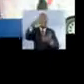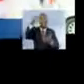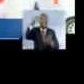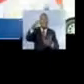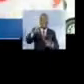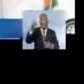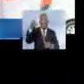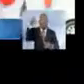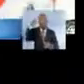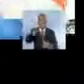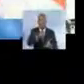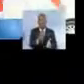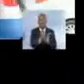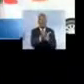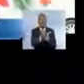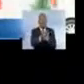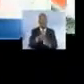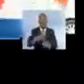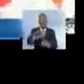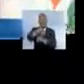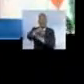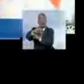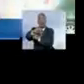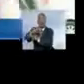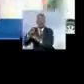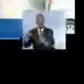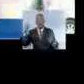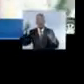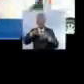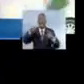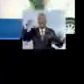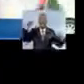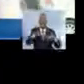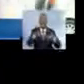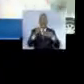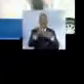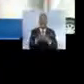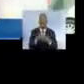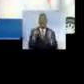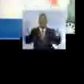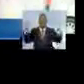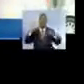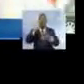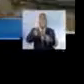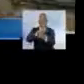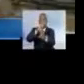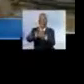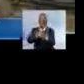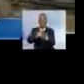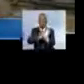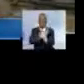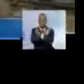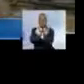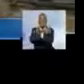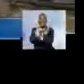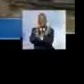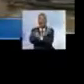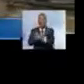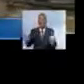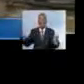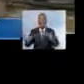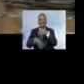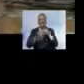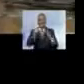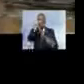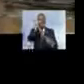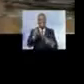pour l'appui à la lutte contre la prolifération des armes légères de petit calibre. La cérémonie a été marquée